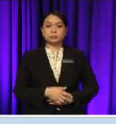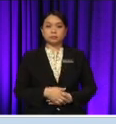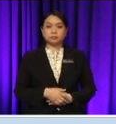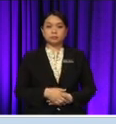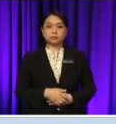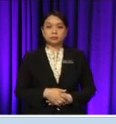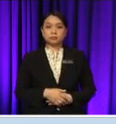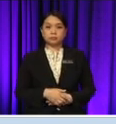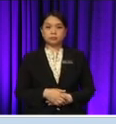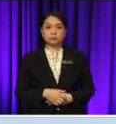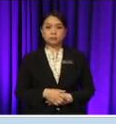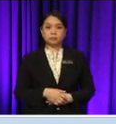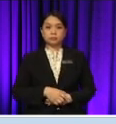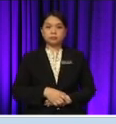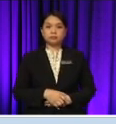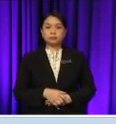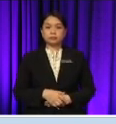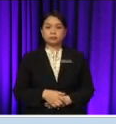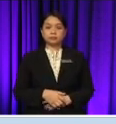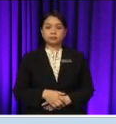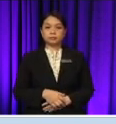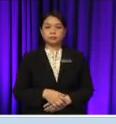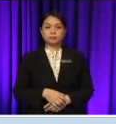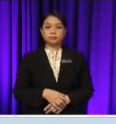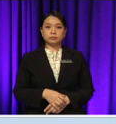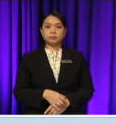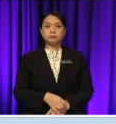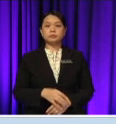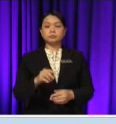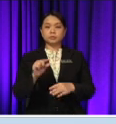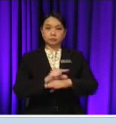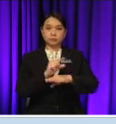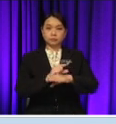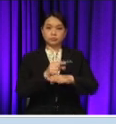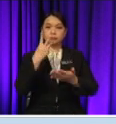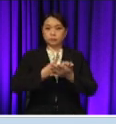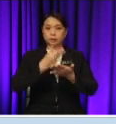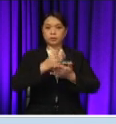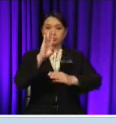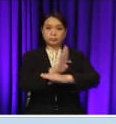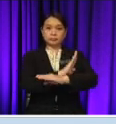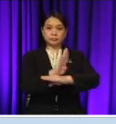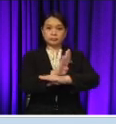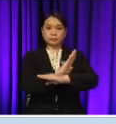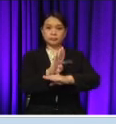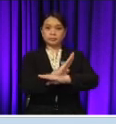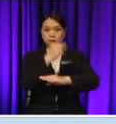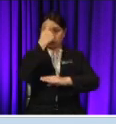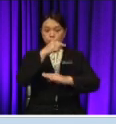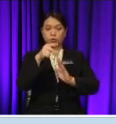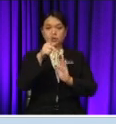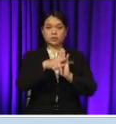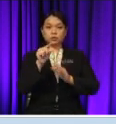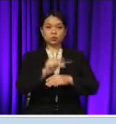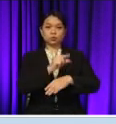duit perniagaan untuk kegunaan pribadi Oke Dan kalau lihat di situ kita ada nilai untuk Siti